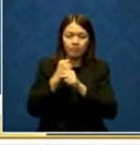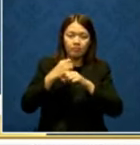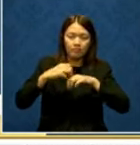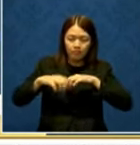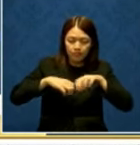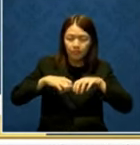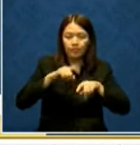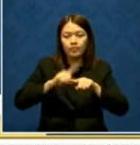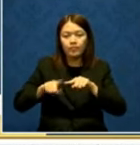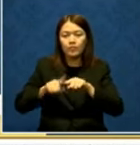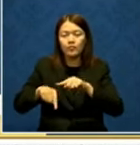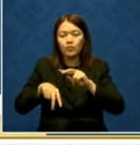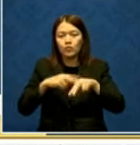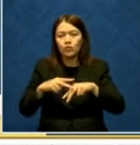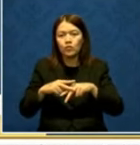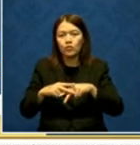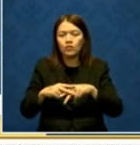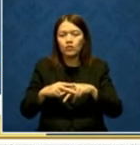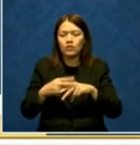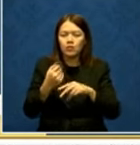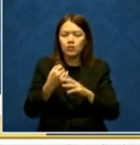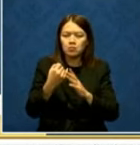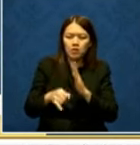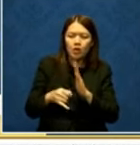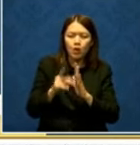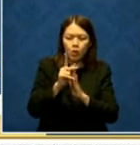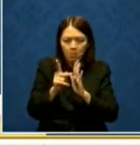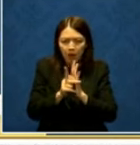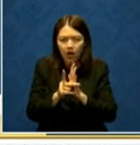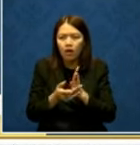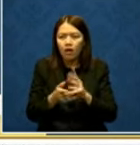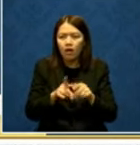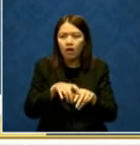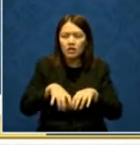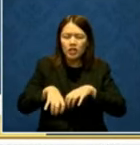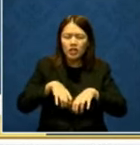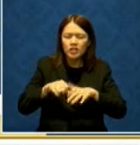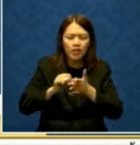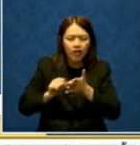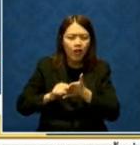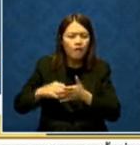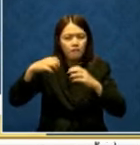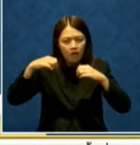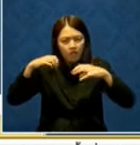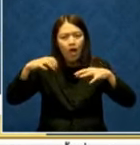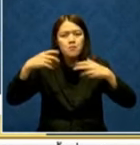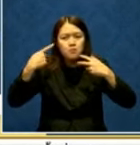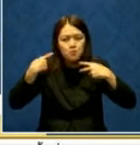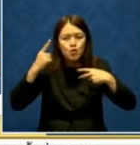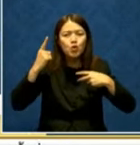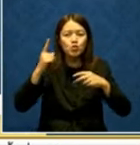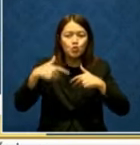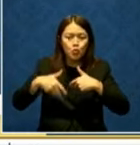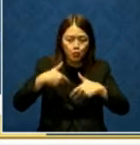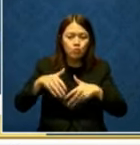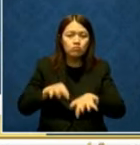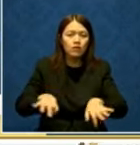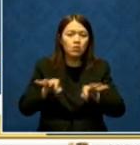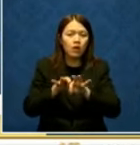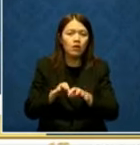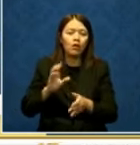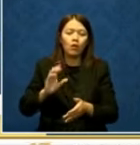การนะครับตรวจสอบเงื่อนไขทั้งในแง่กฎหมายในเรื่องของการปฏิบัติในการผลิตไฟฟ้าเพื่อเป็นประโยชน์กับพี่น้องประชาชนไม่